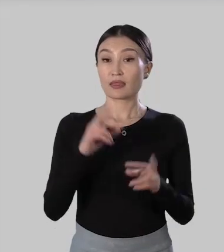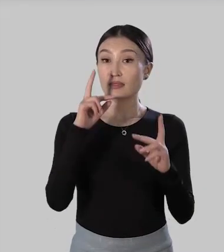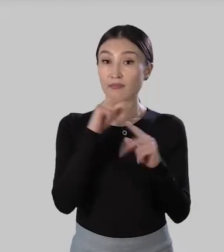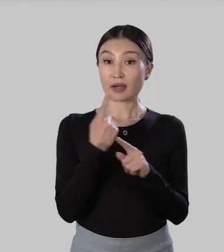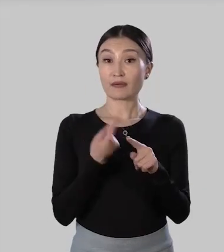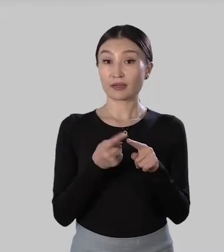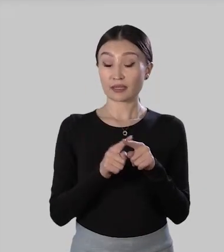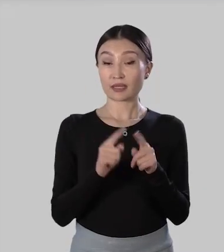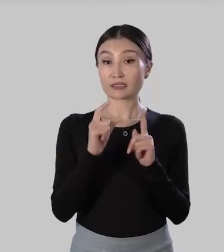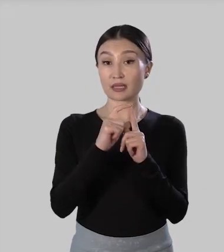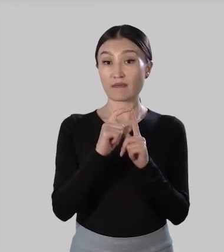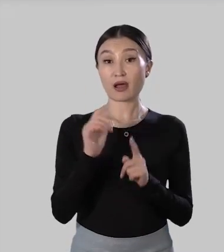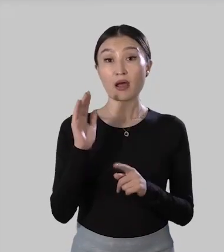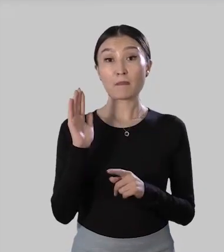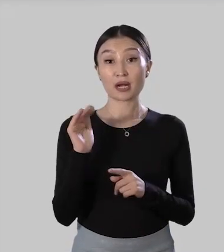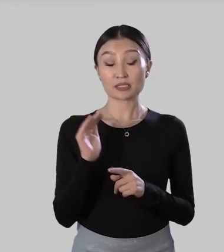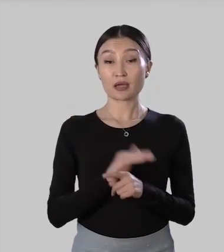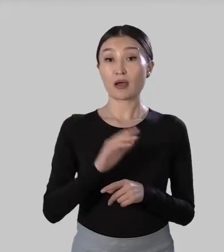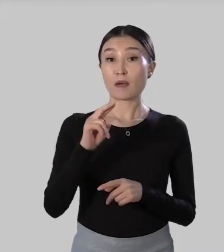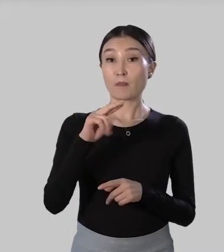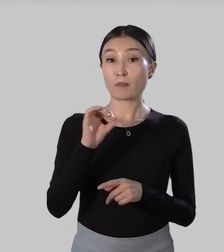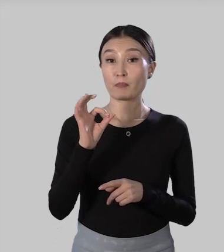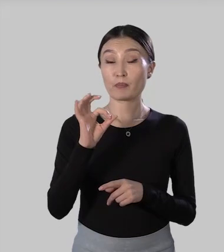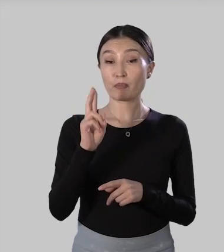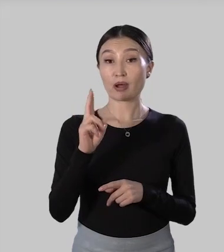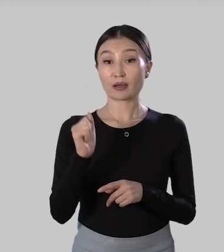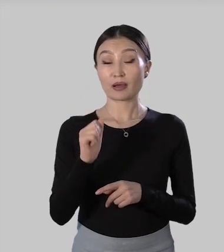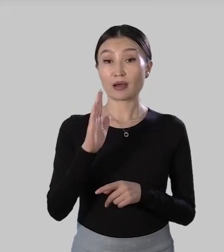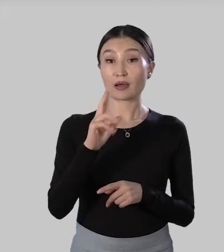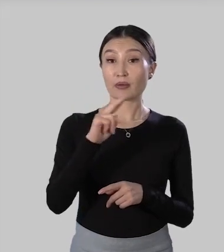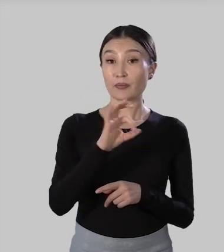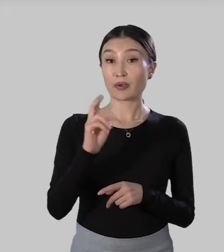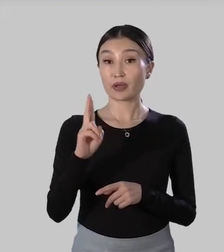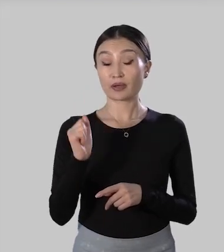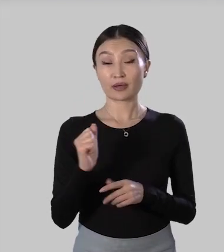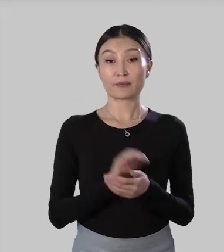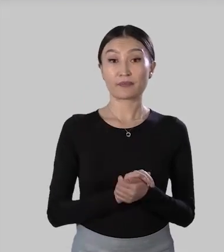Неуместны в этой ситуации будут слова прощания «пока-пока» или «ваш Эрнис».